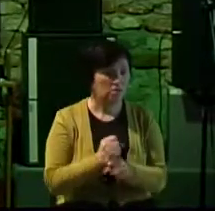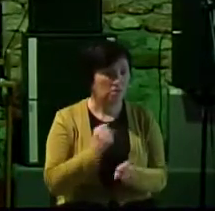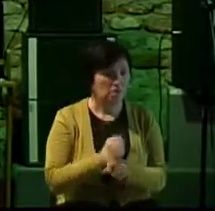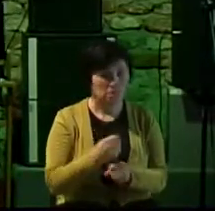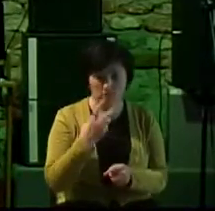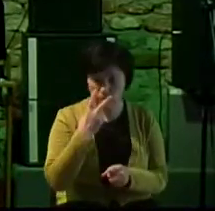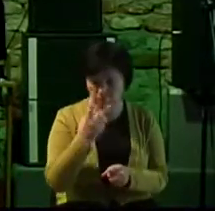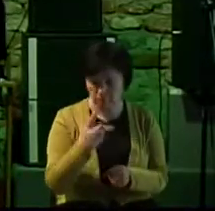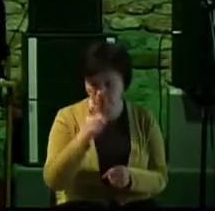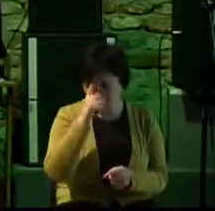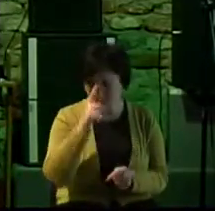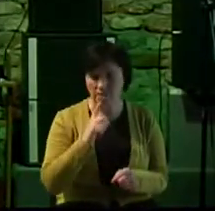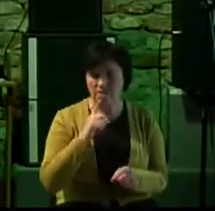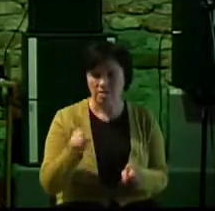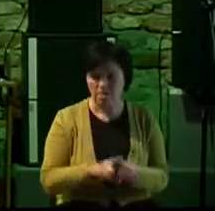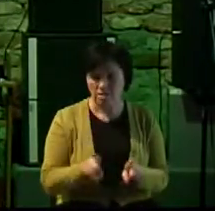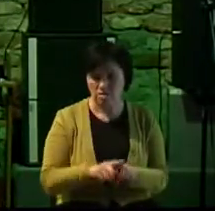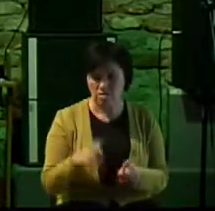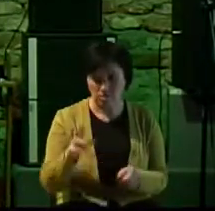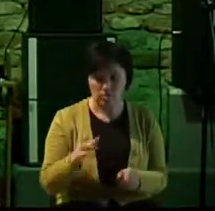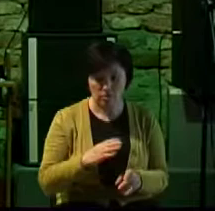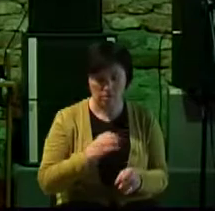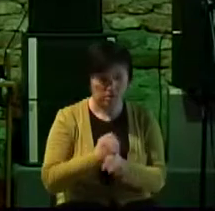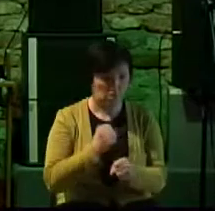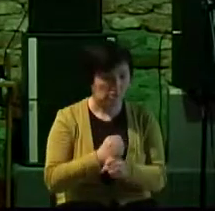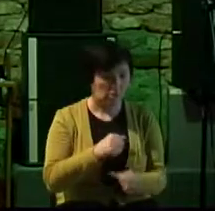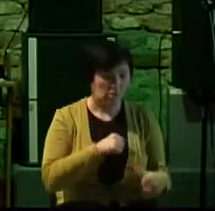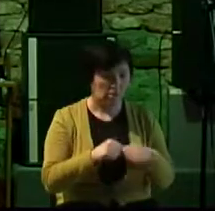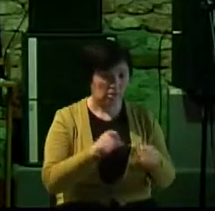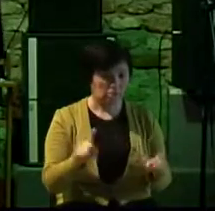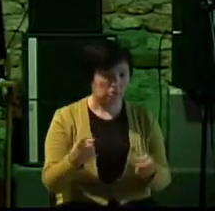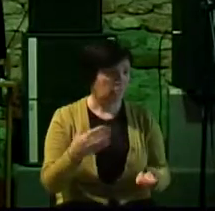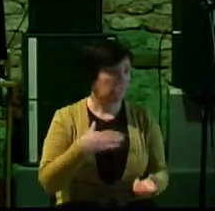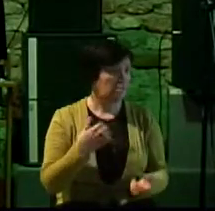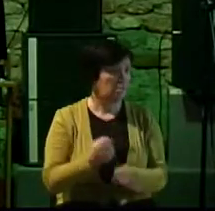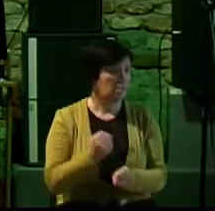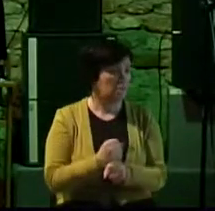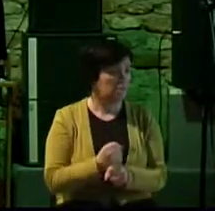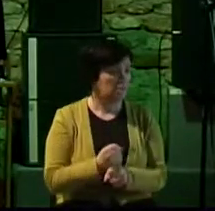или сестру, которые совершали определенный грех. Что мне делать?